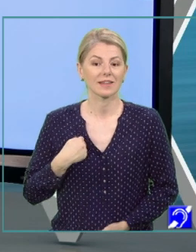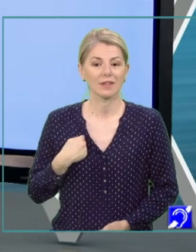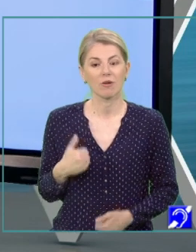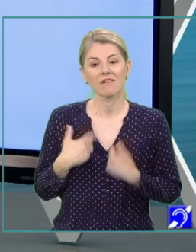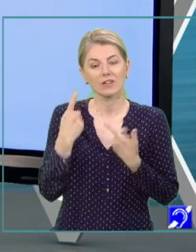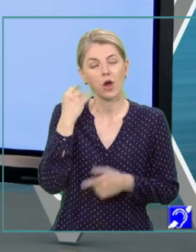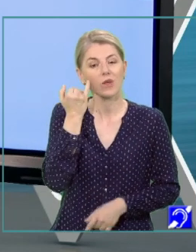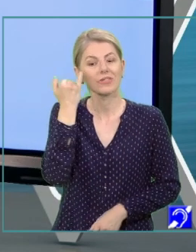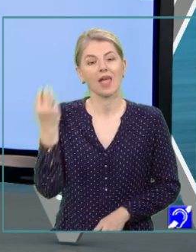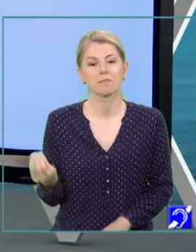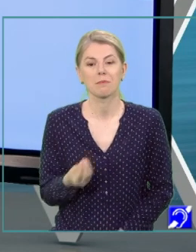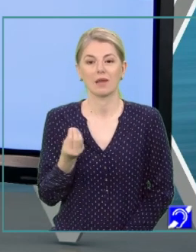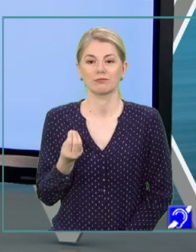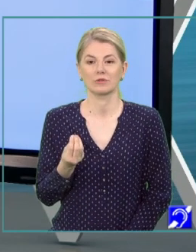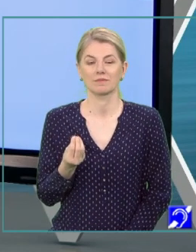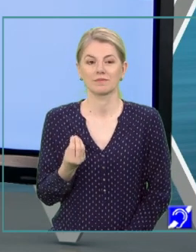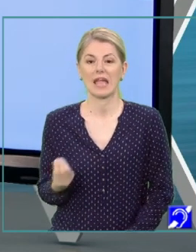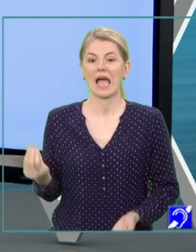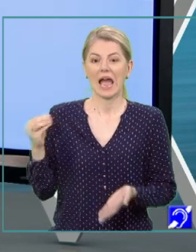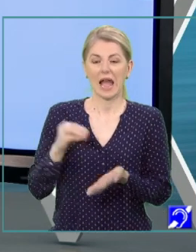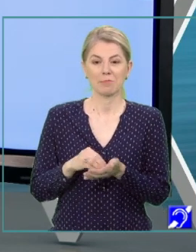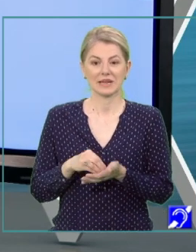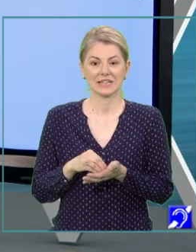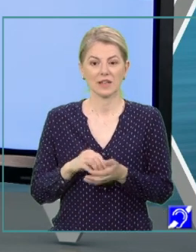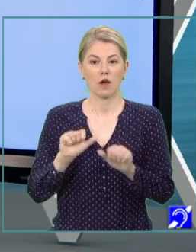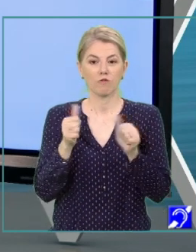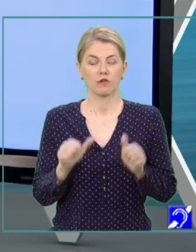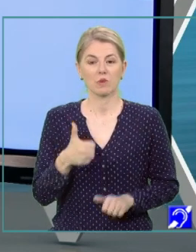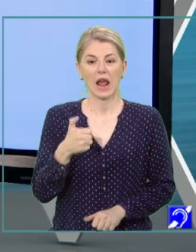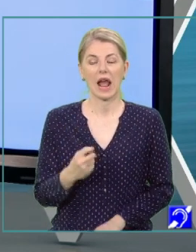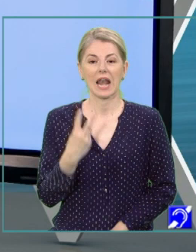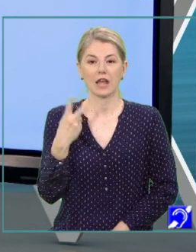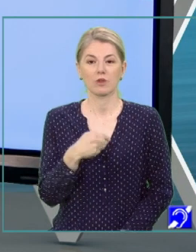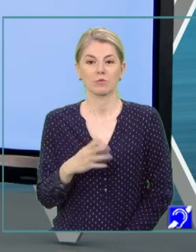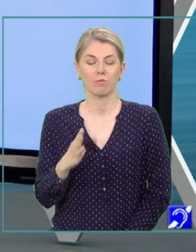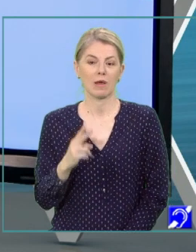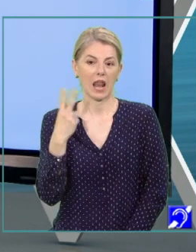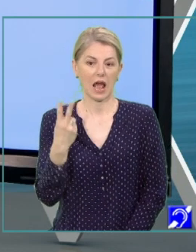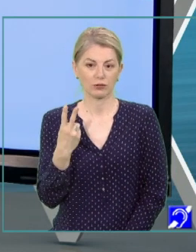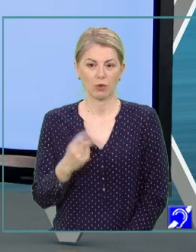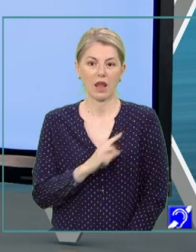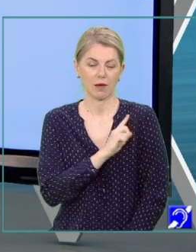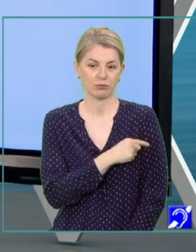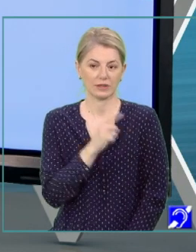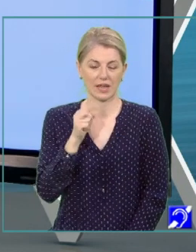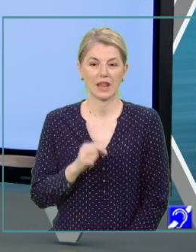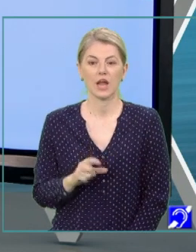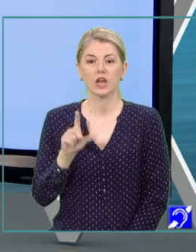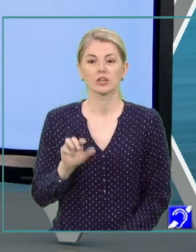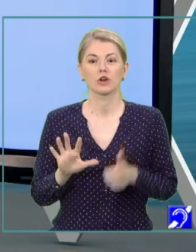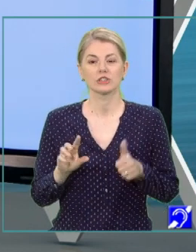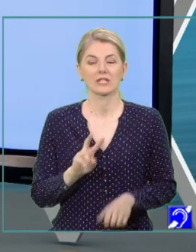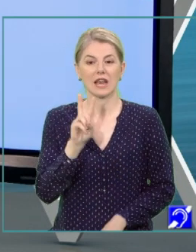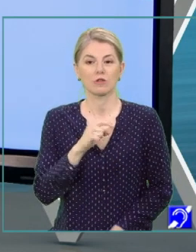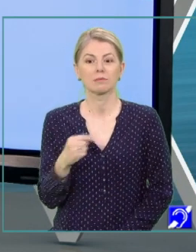dau o sugestie mai bună. Aplicând formula A la a doua minus B la a doua, acest 26 la a doua